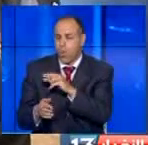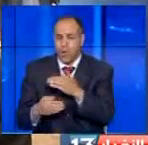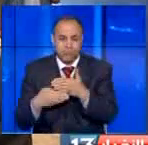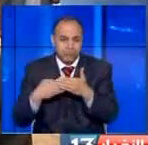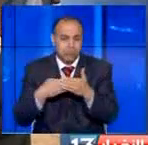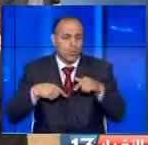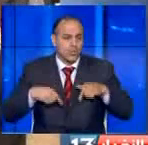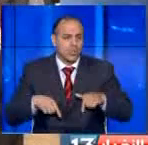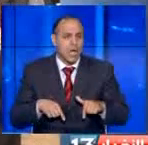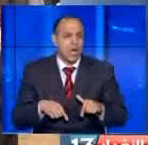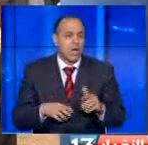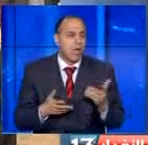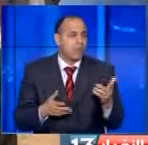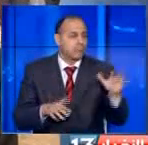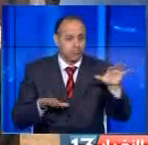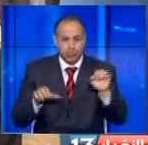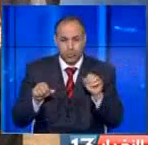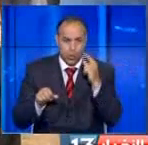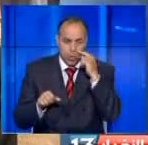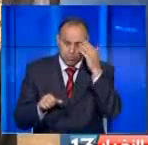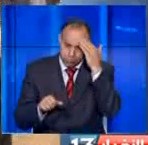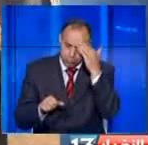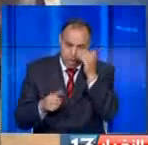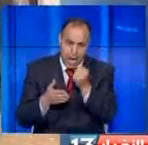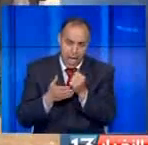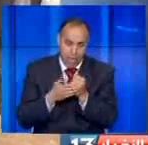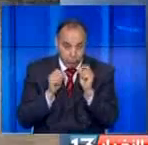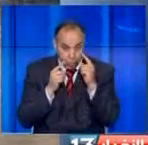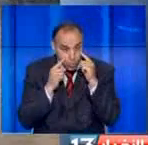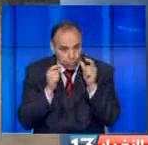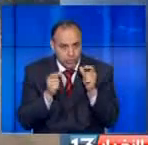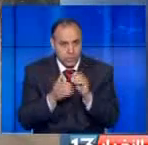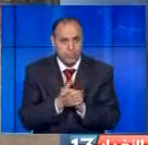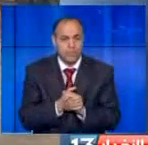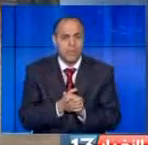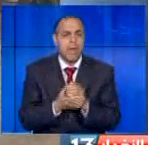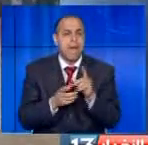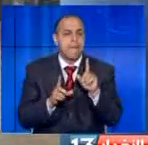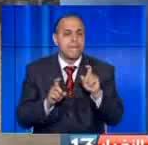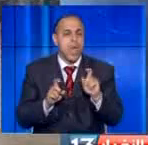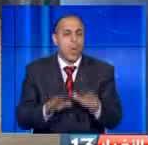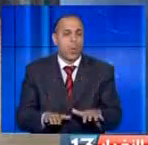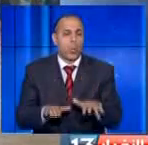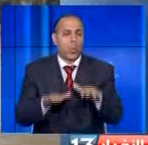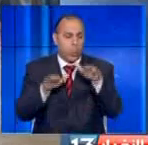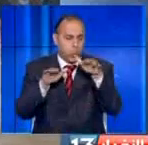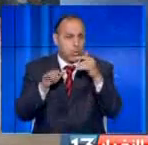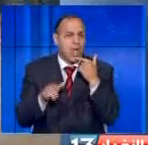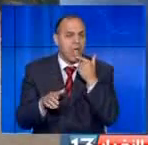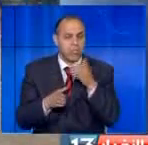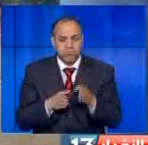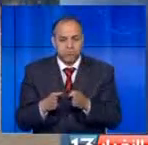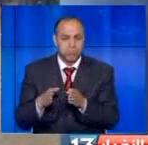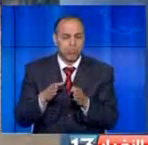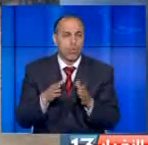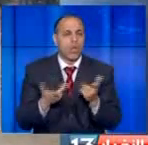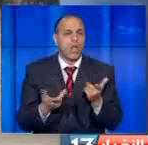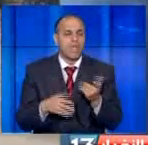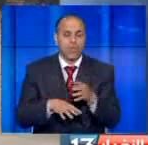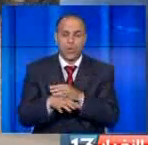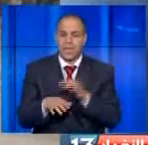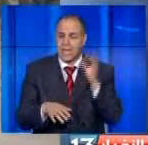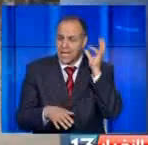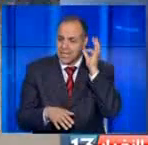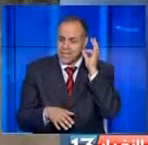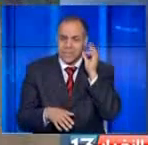التجهيز ولون اسف فهمتي ولا لا يعطيهم الصحه كانت عينيهم محلوله. عديده هي الطرقات والمسالك التي يستعصي استعمالها بولاية القصرين